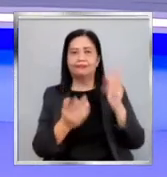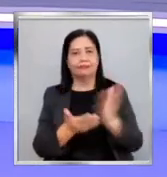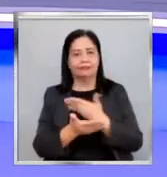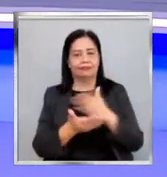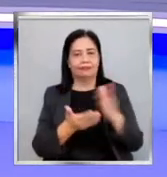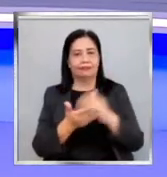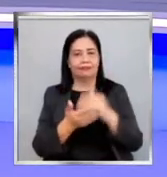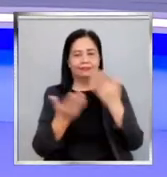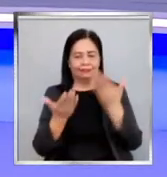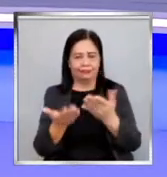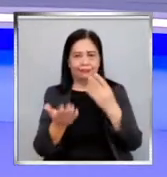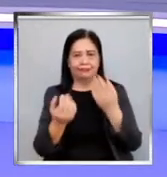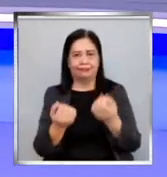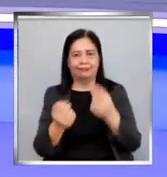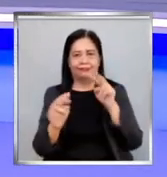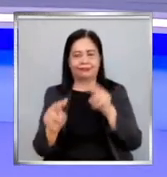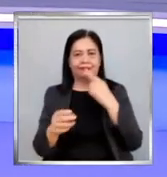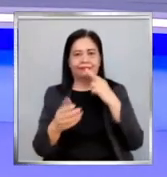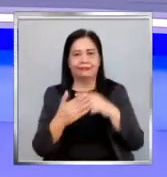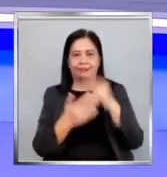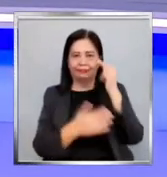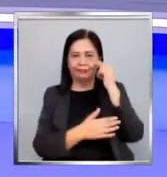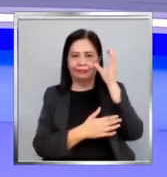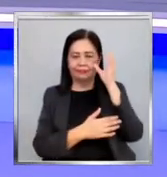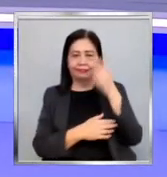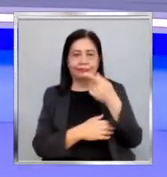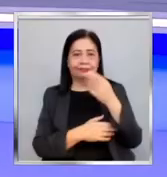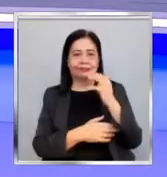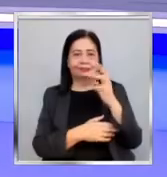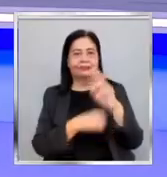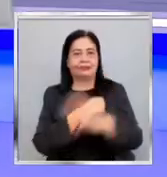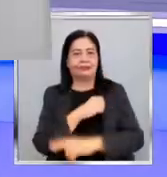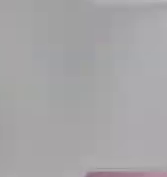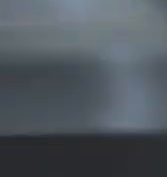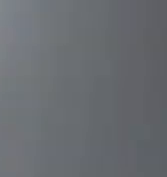Kilalanin siya sa pagtutok ni Nico Sereno ng GMA Regional TV Balitang Bisda.